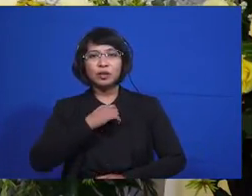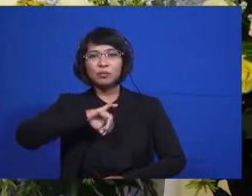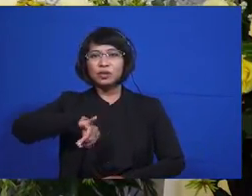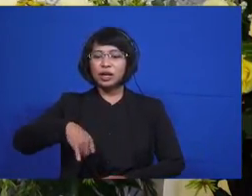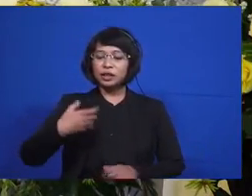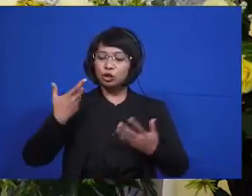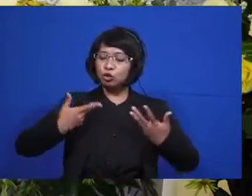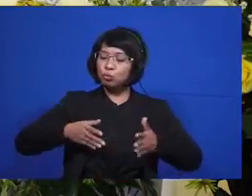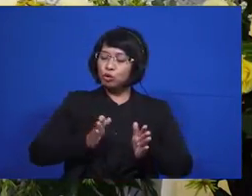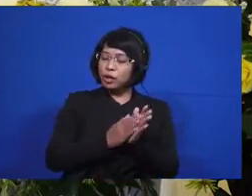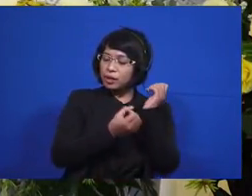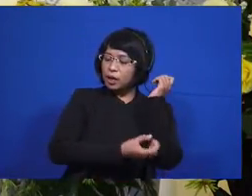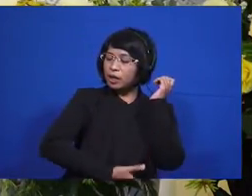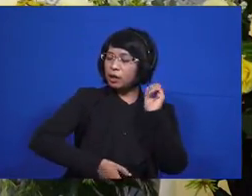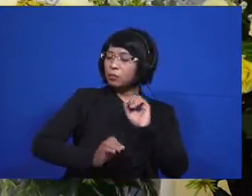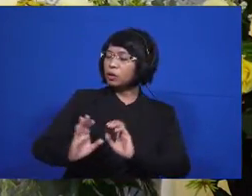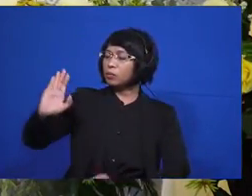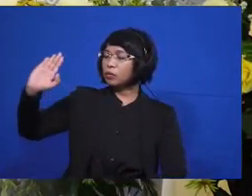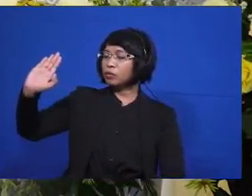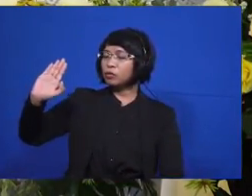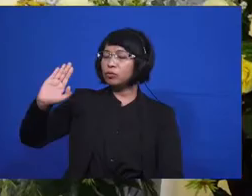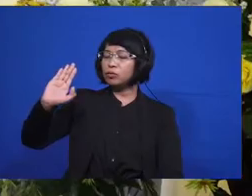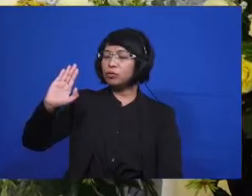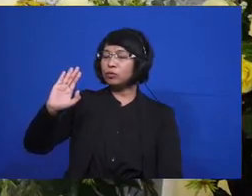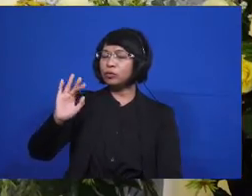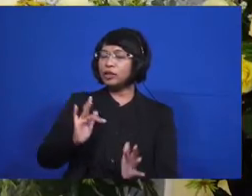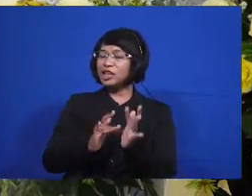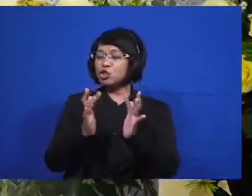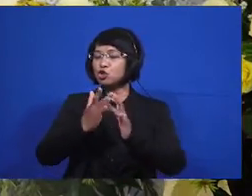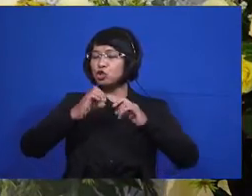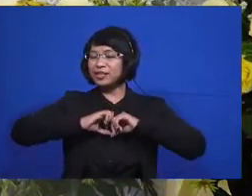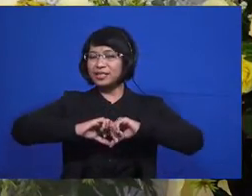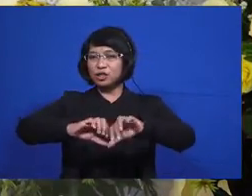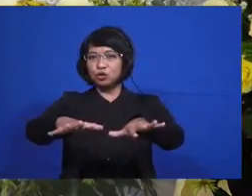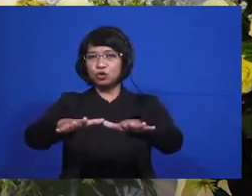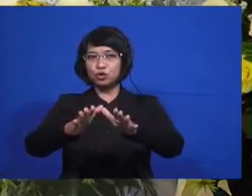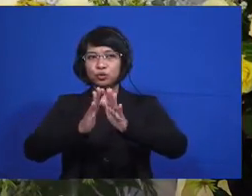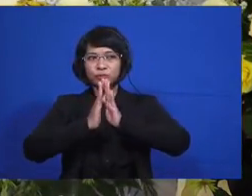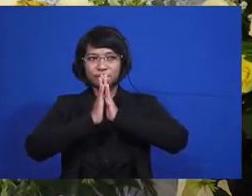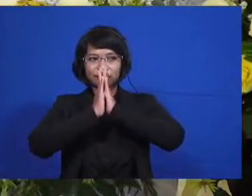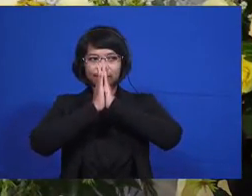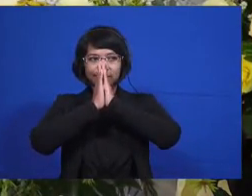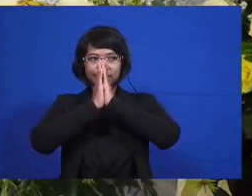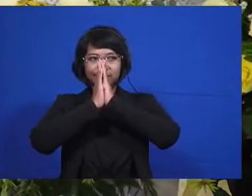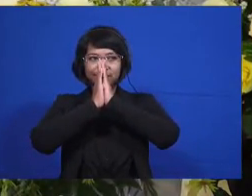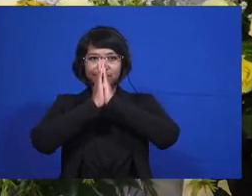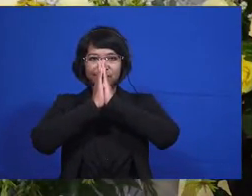putra terkasih Tuhan kami Yesus Kristus.